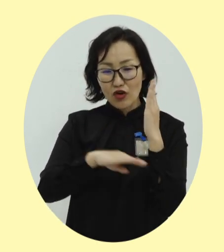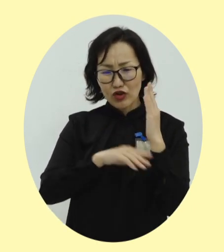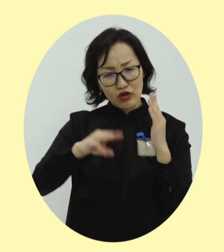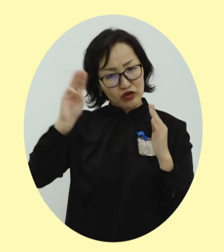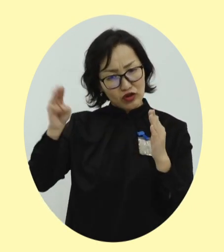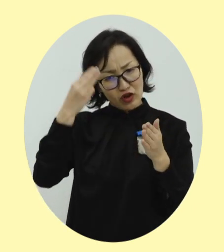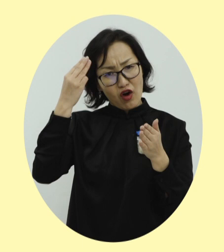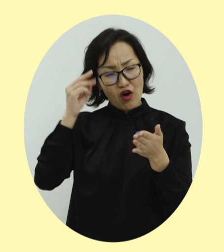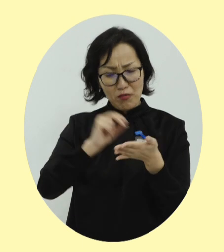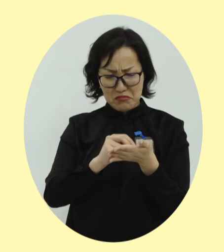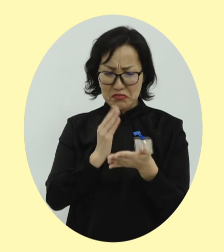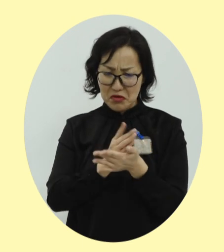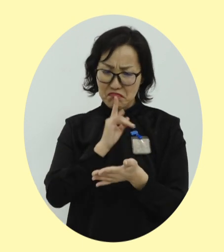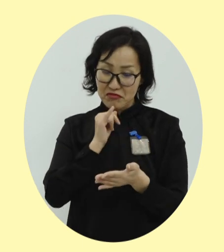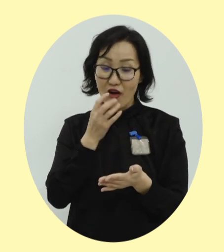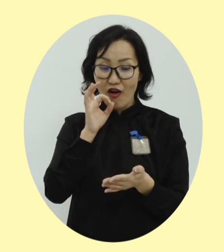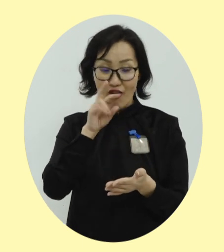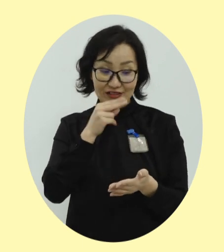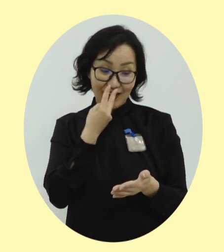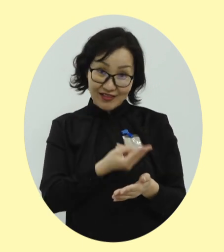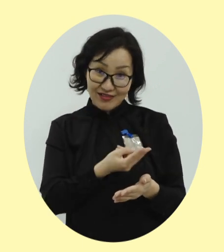тодорхой бичдэг юм байна гэж нэг нь олж харсан байна.